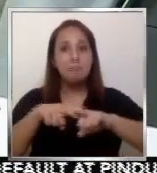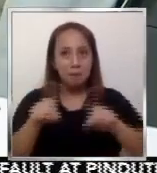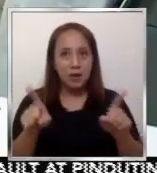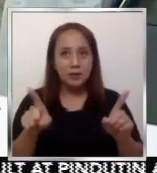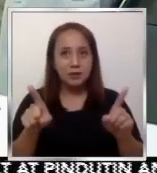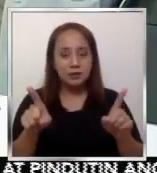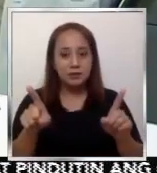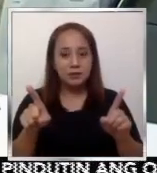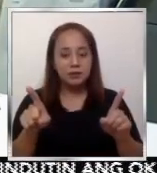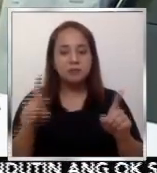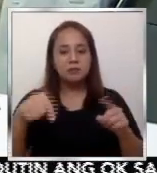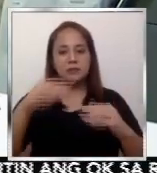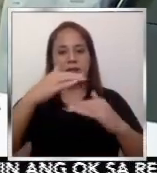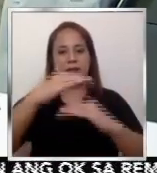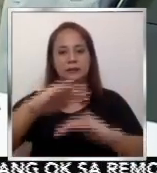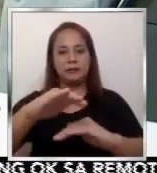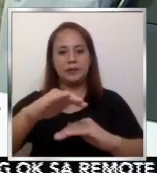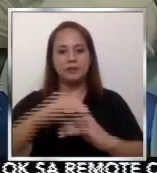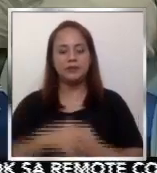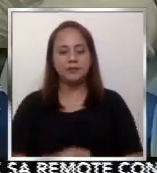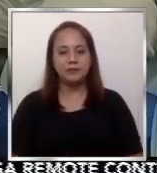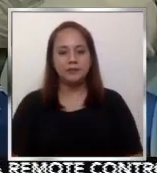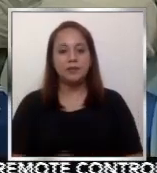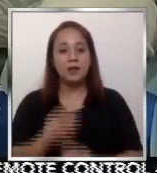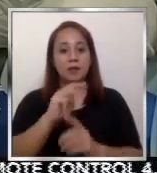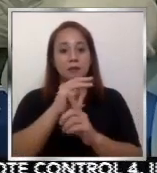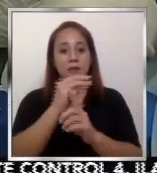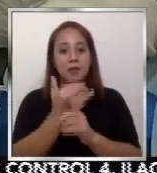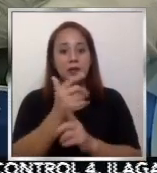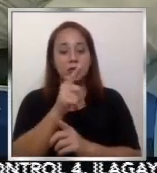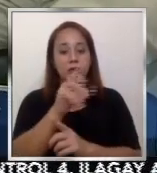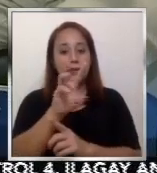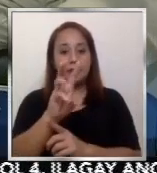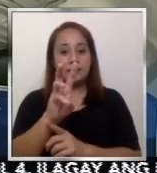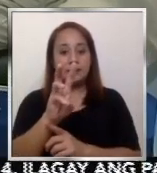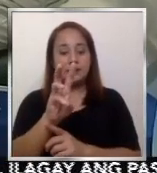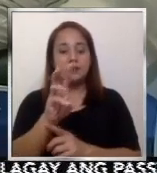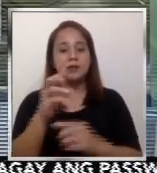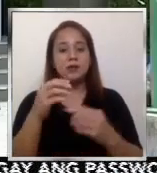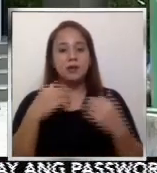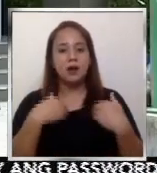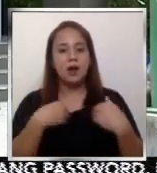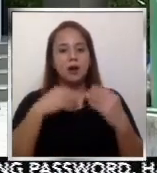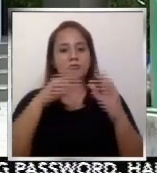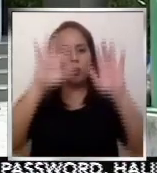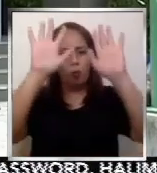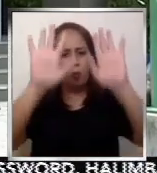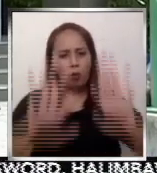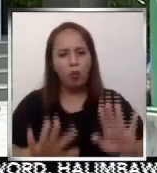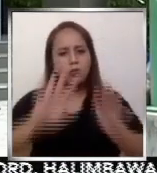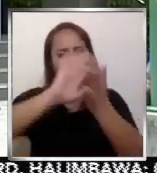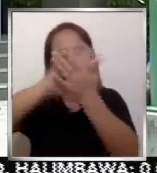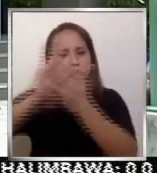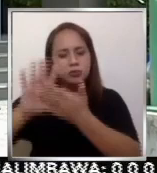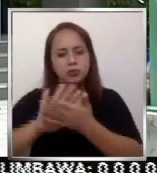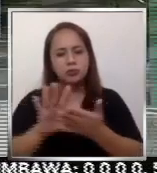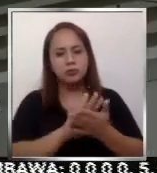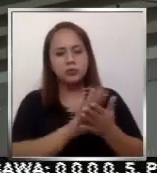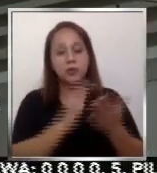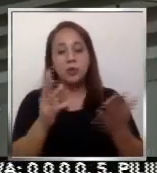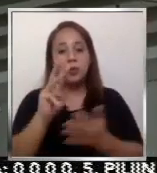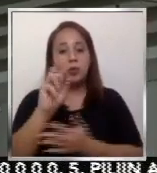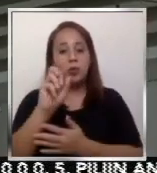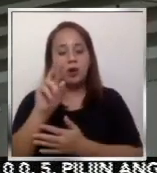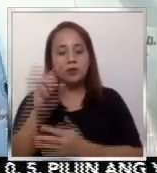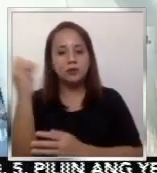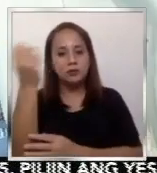lamang. May 26 hanggang 28 isasagawa ang wall-to-wall disinfection particular sa mga ward, emergency room at